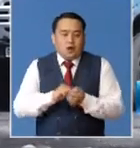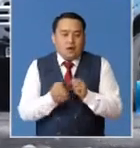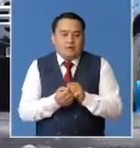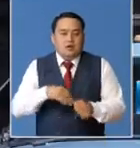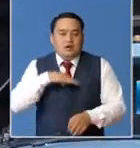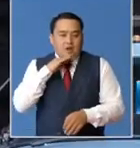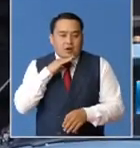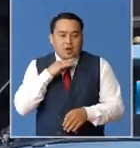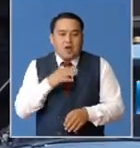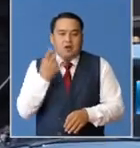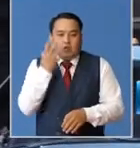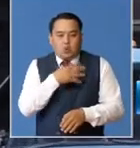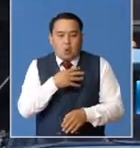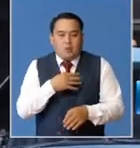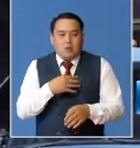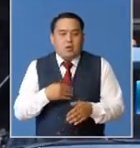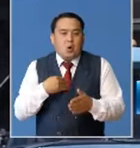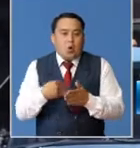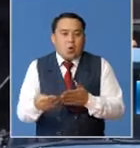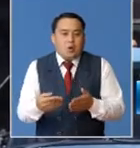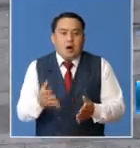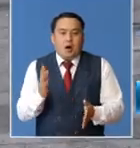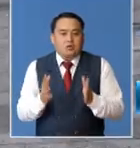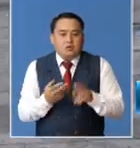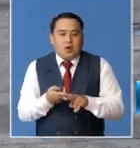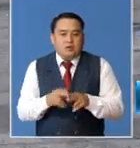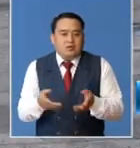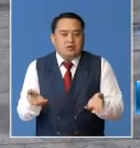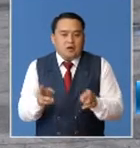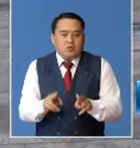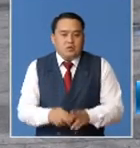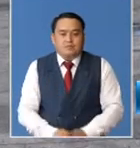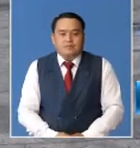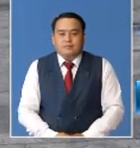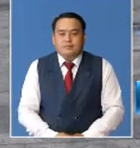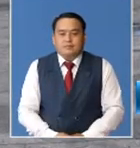достаточно. Однако в теплое время года спрос на него не особо велик.